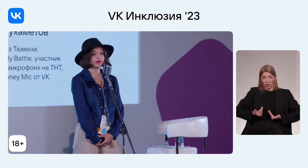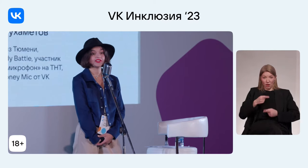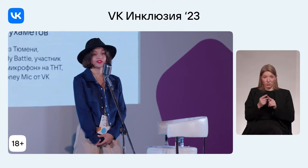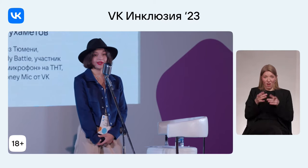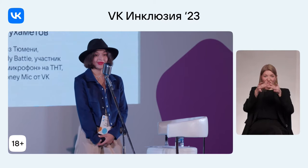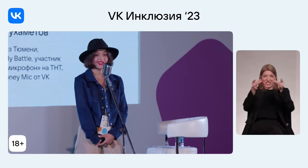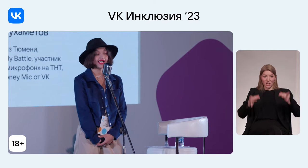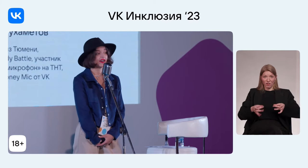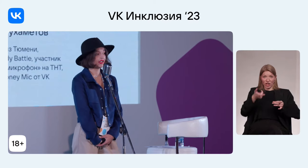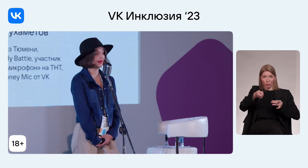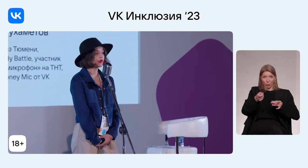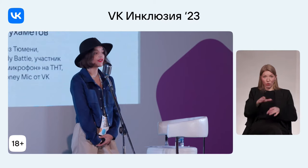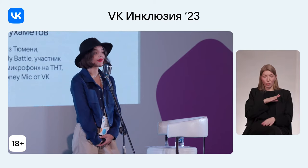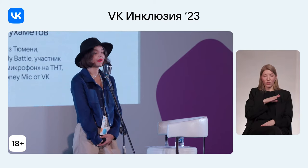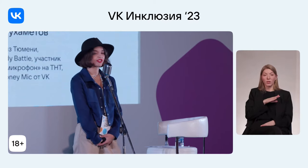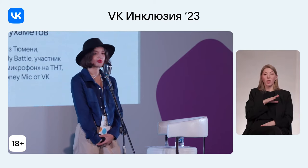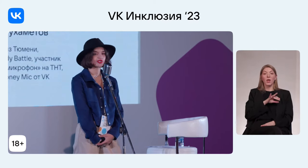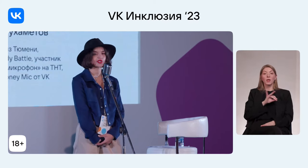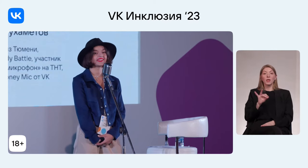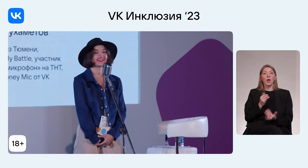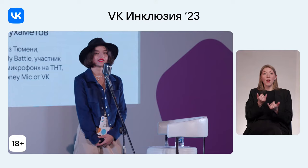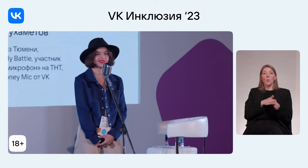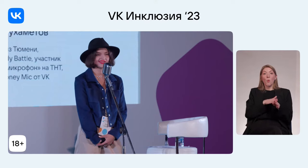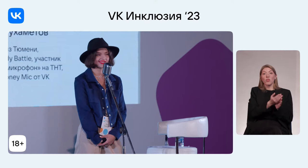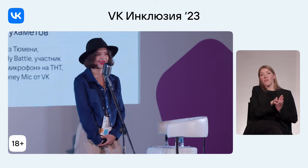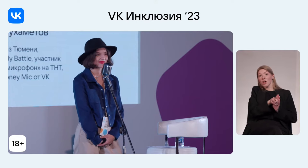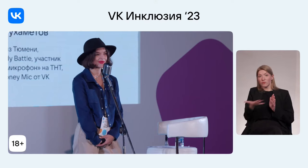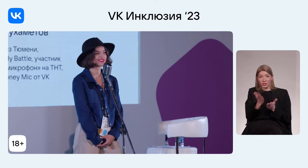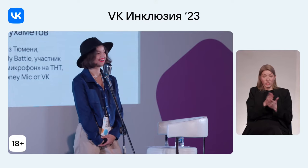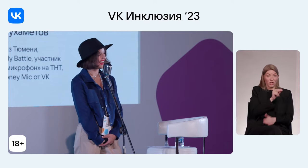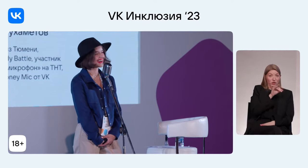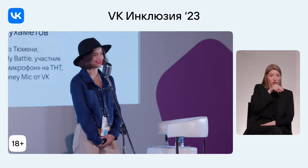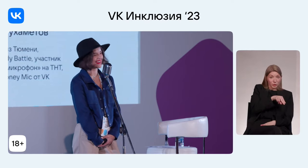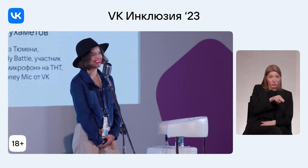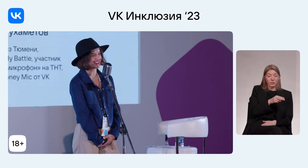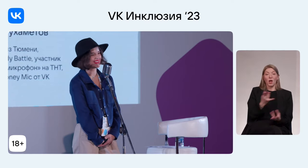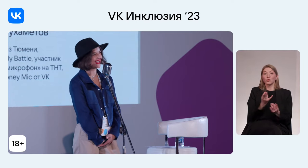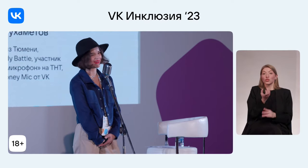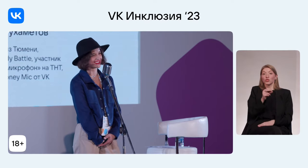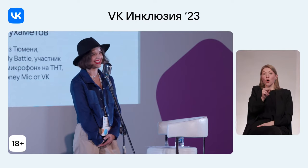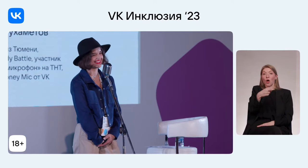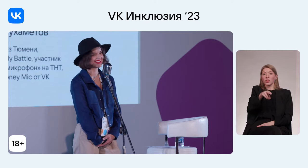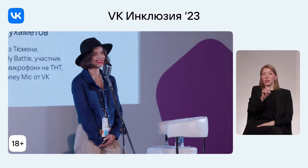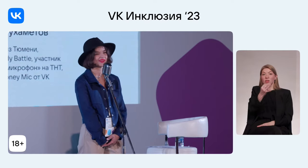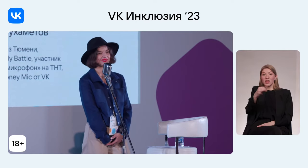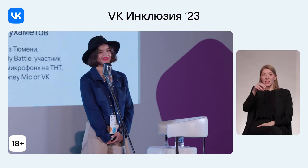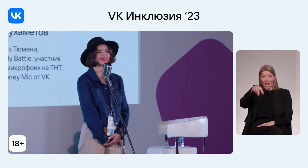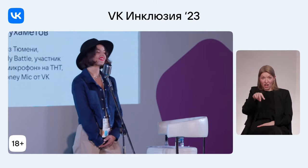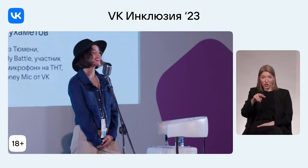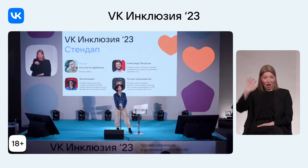Да, у меня есть чип. И для полного комплекта нужен еще Дейл. Потому что гайка, которая держит батарейку, уже